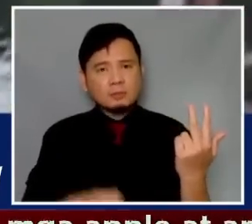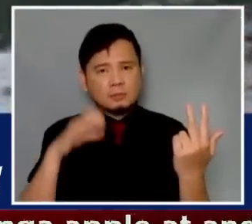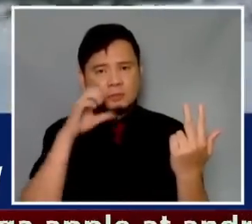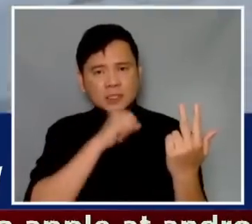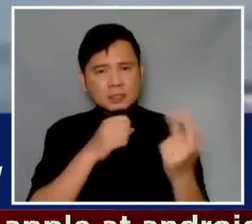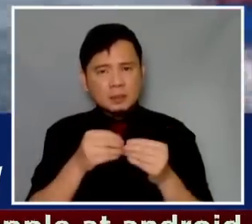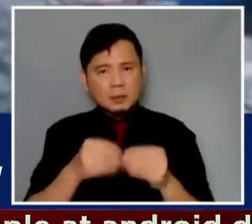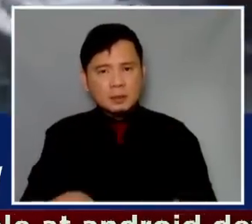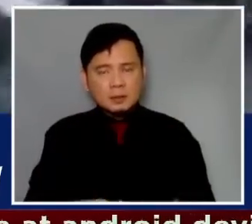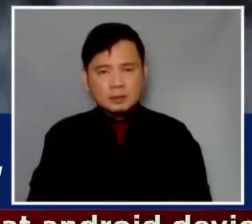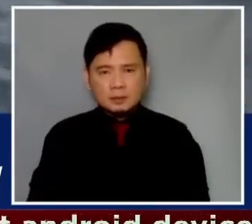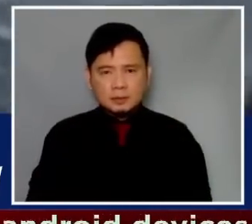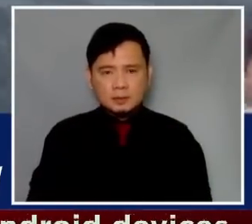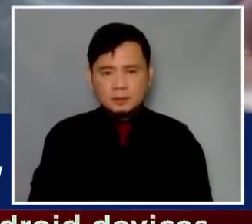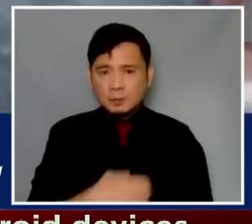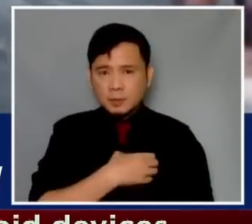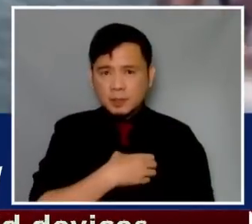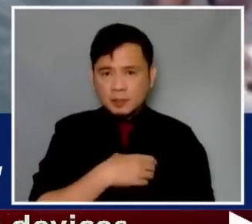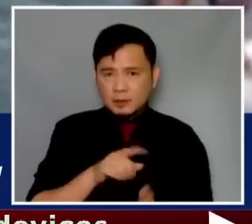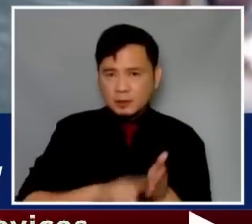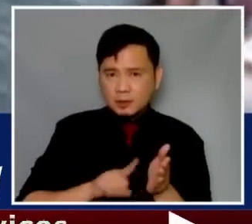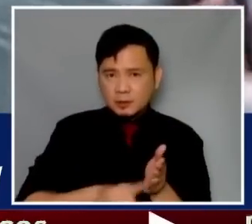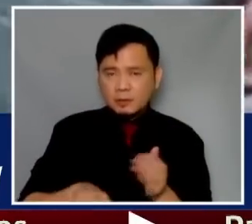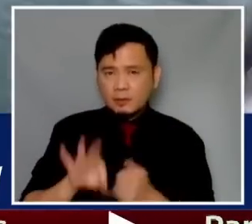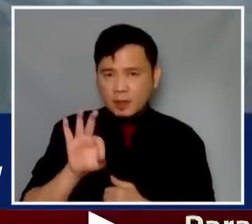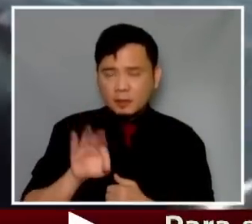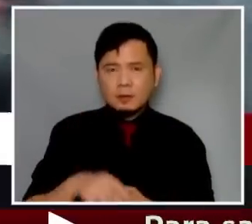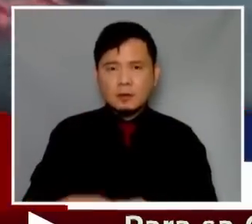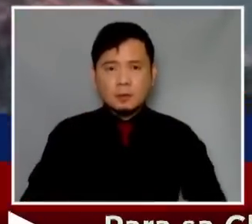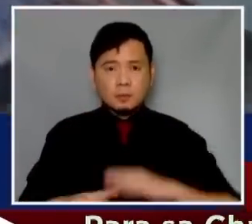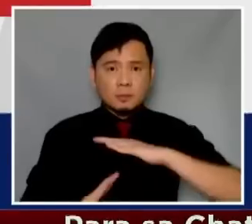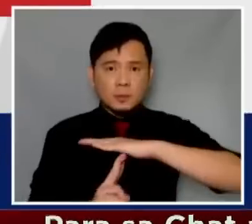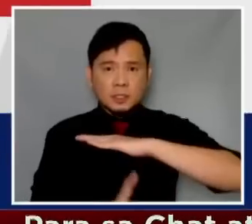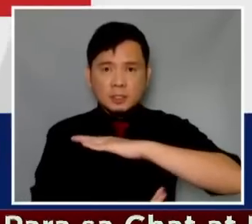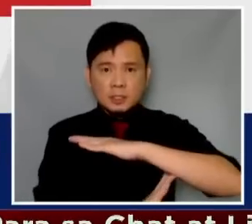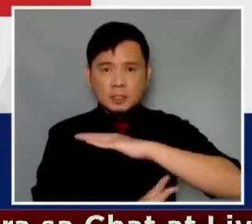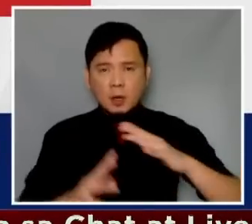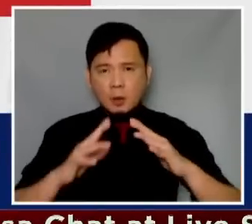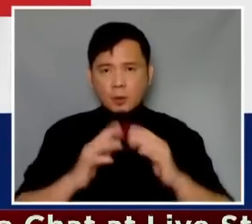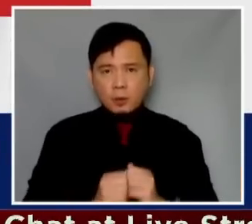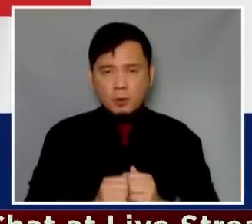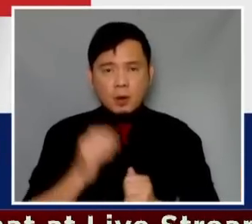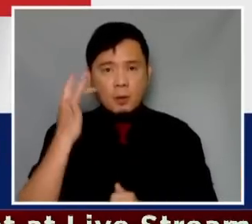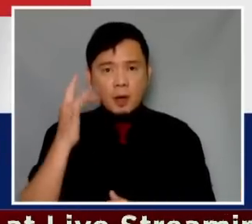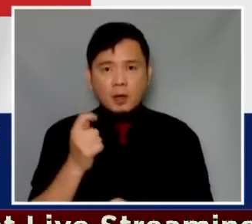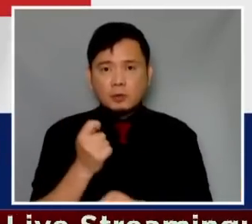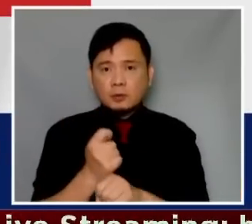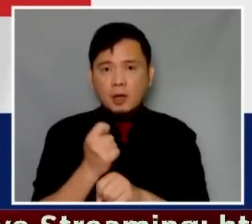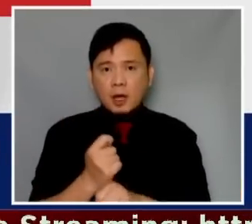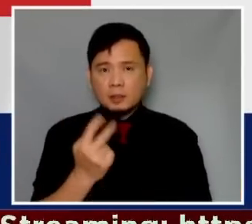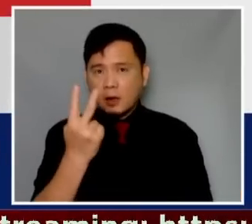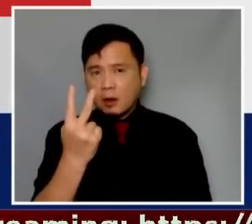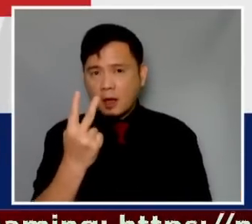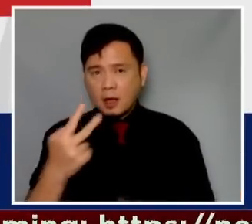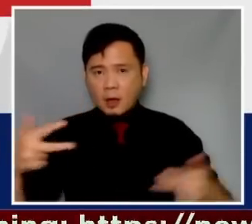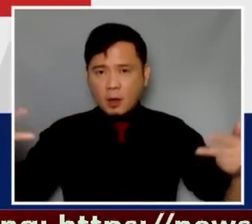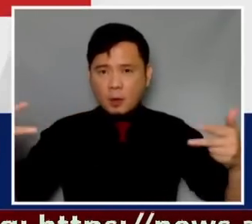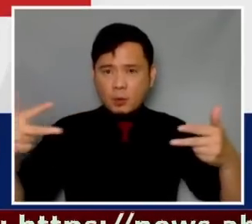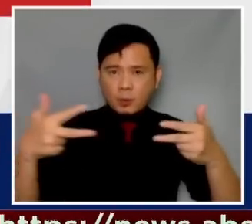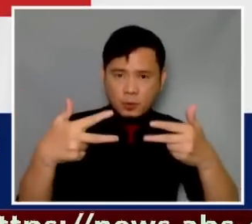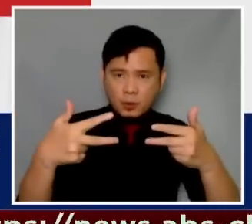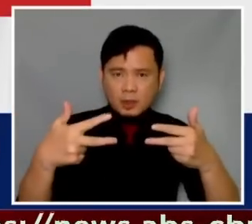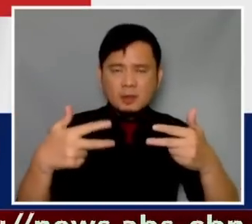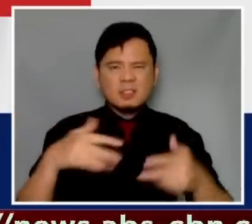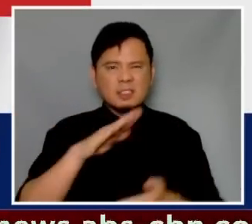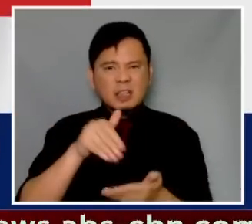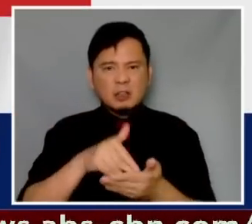pulis, bumagsak ang tulay nang magkasalubong ang 2 truck. Tumigil po sa gitna ng bridge. So hindi